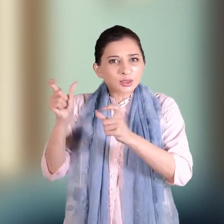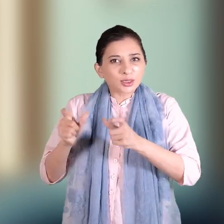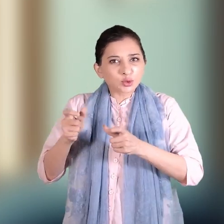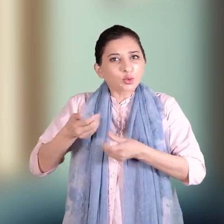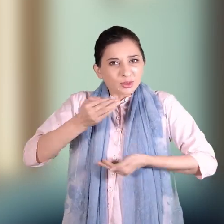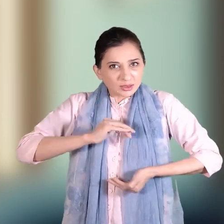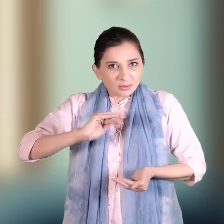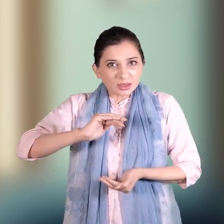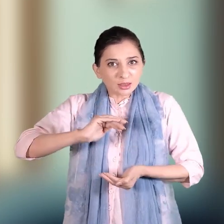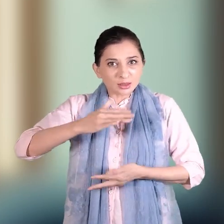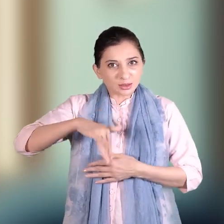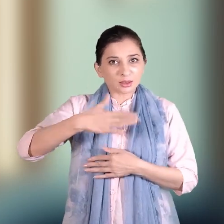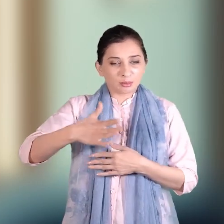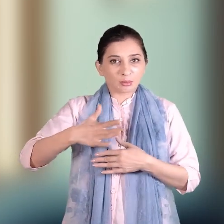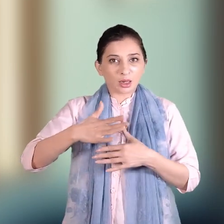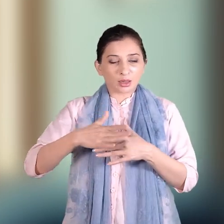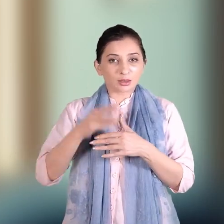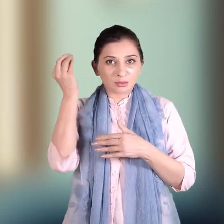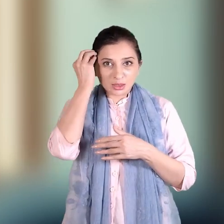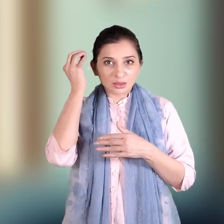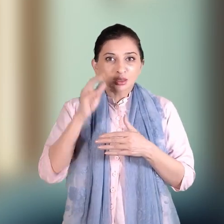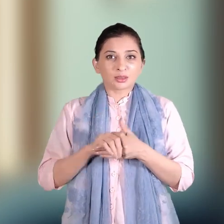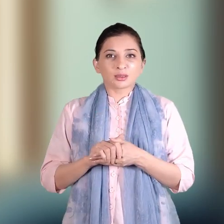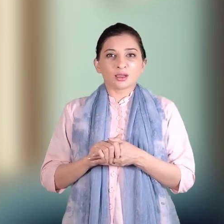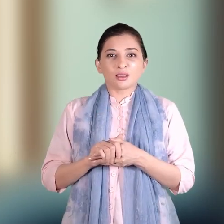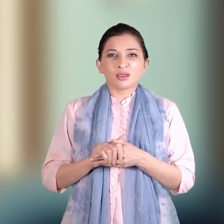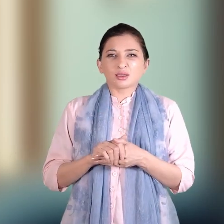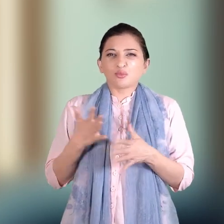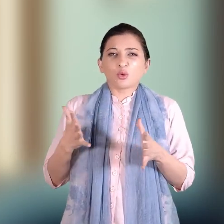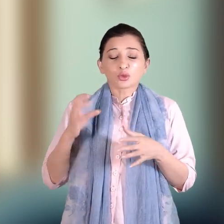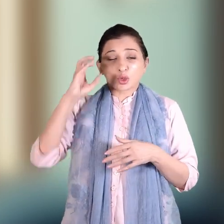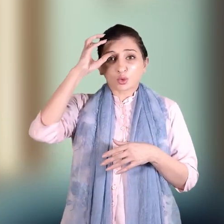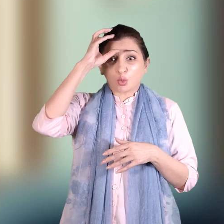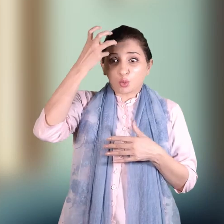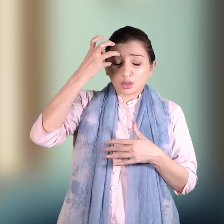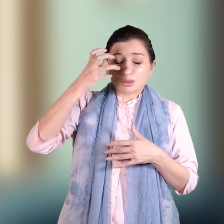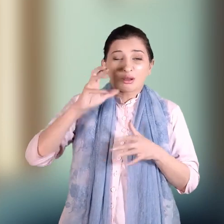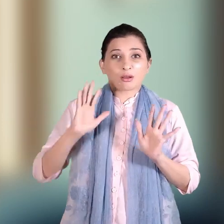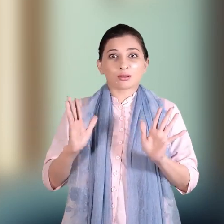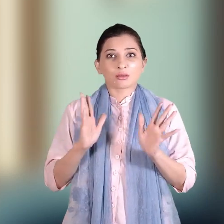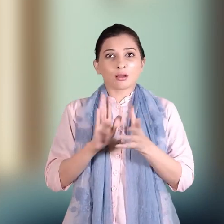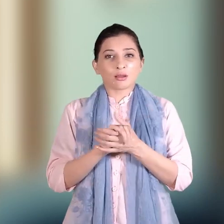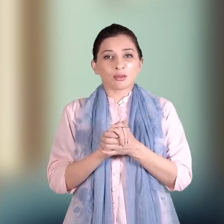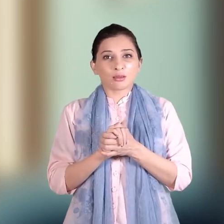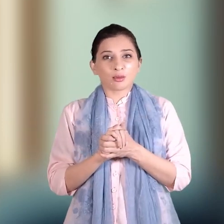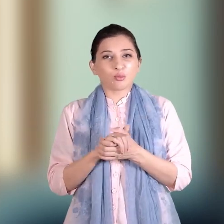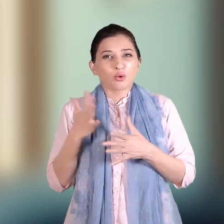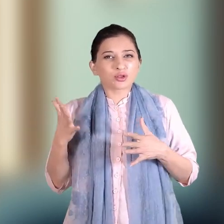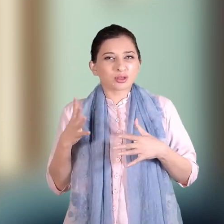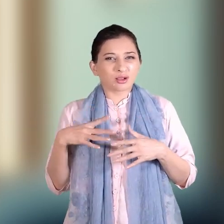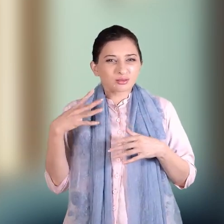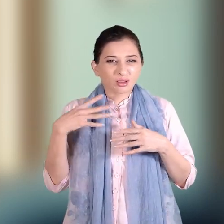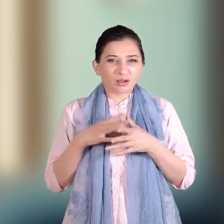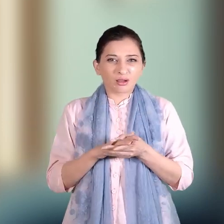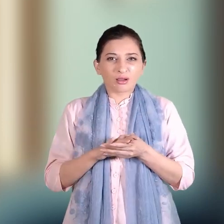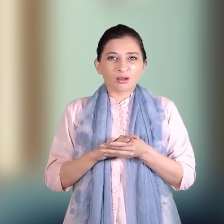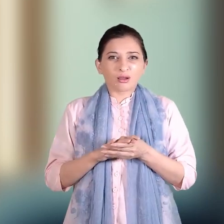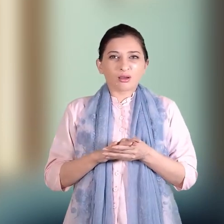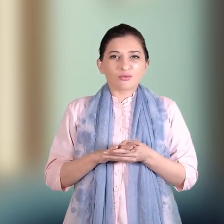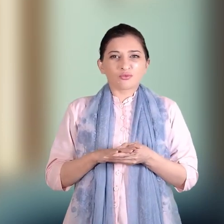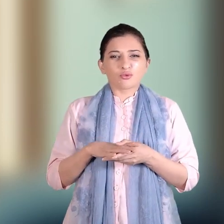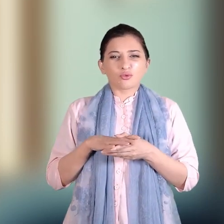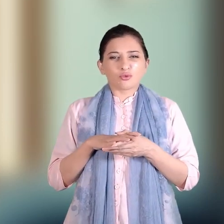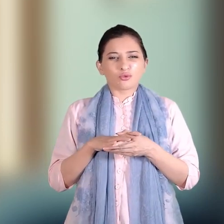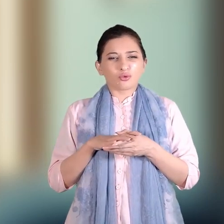first time in their lives, कि वो बहुत irritable हुई होती हैं, उनमें बहुत गुस्सा होता है, या वो